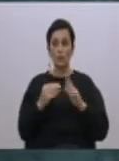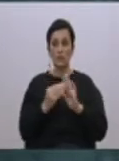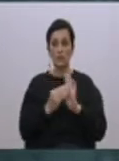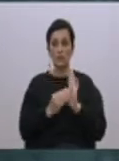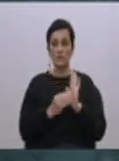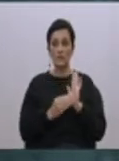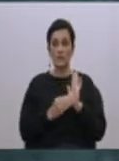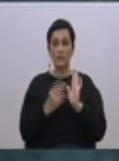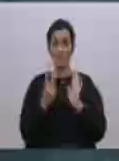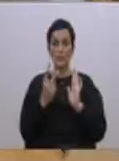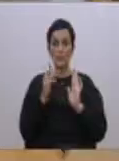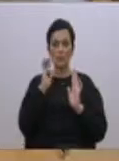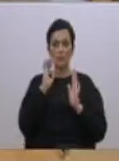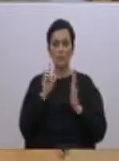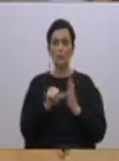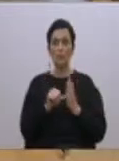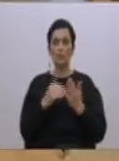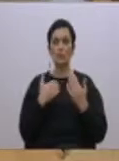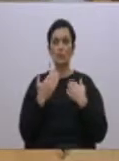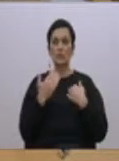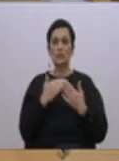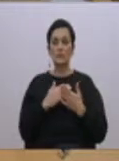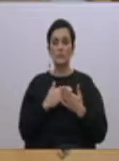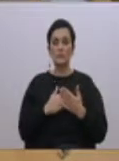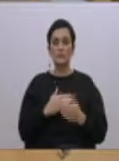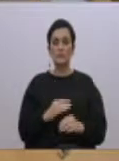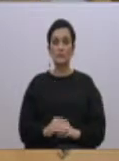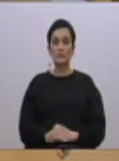saheb, mi-au rămas venit tot ce a tot cancisca srejim.